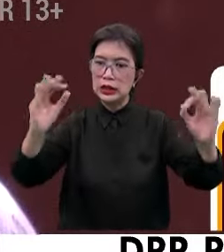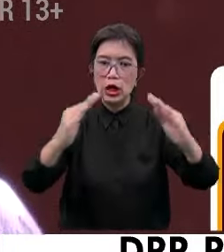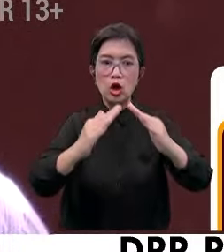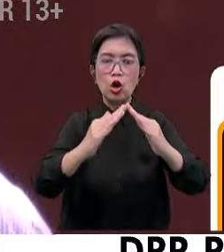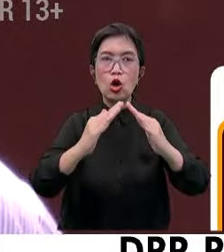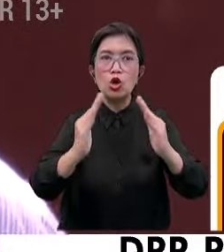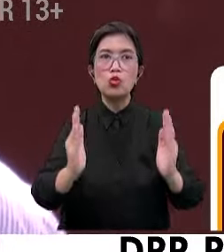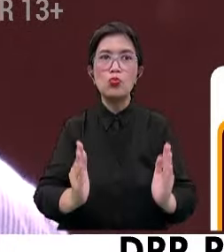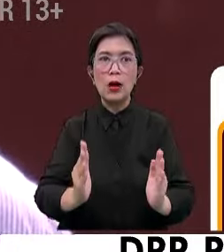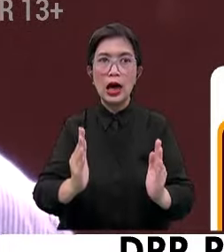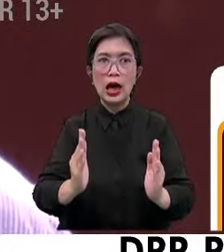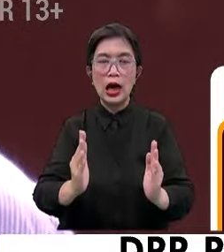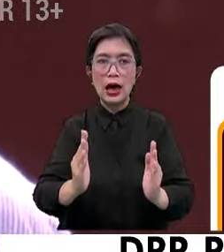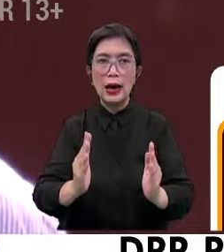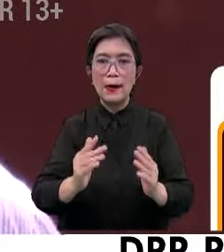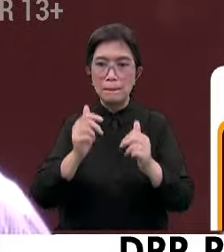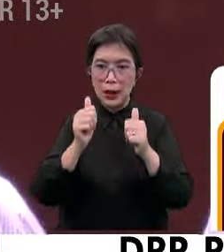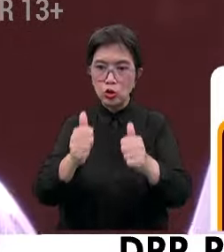rumah layak huni,